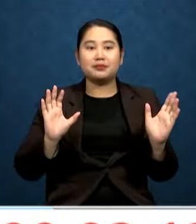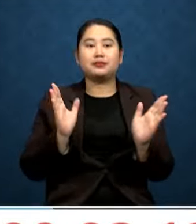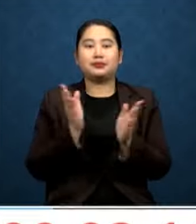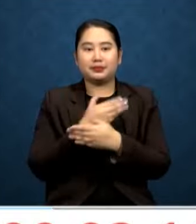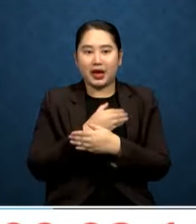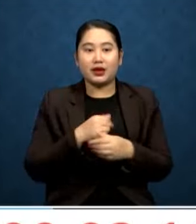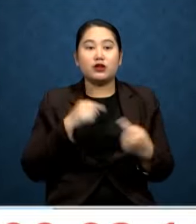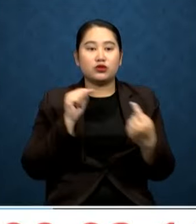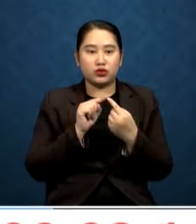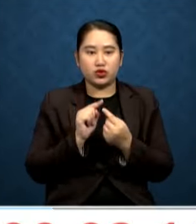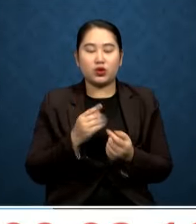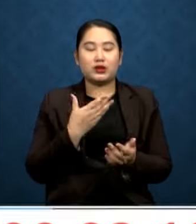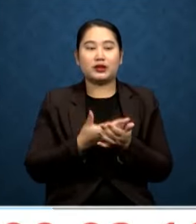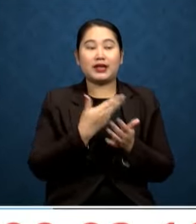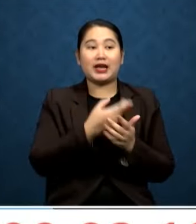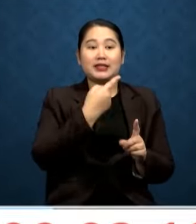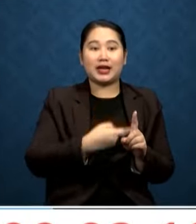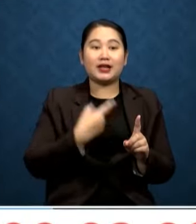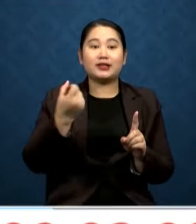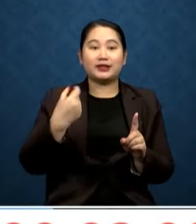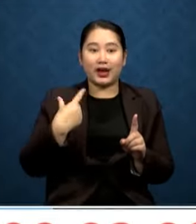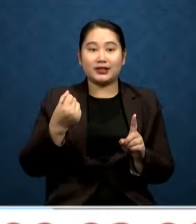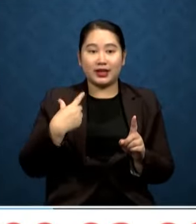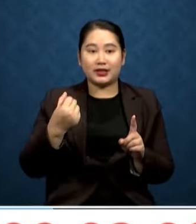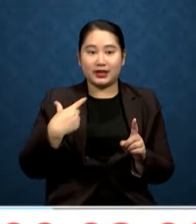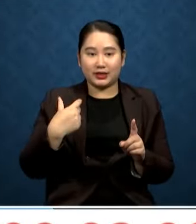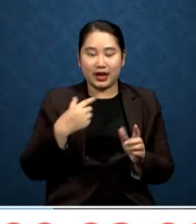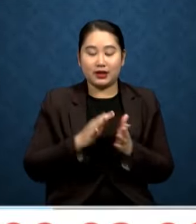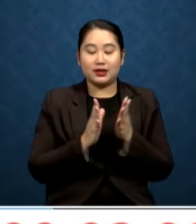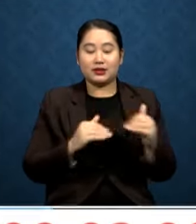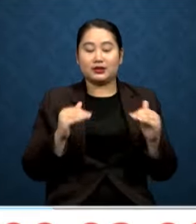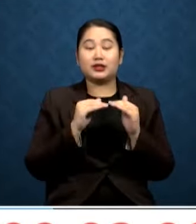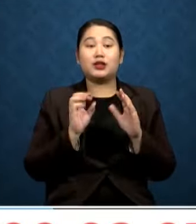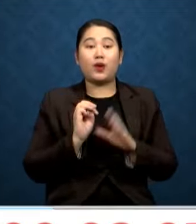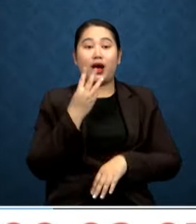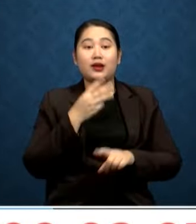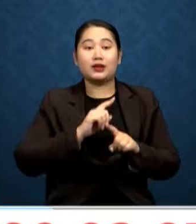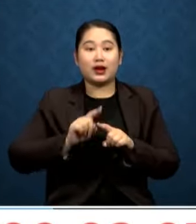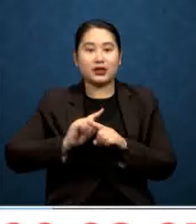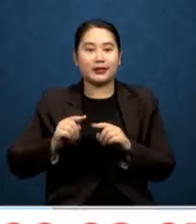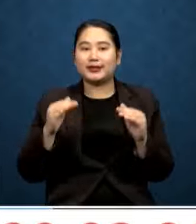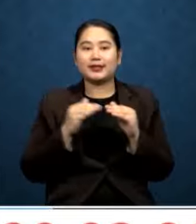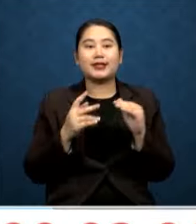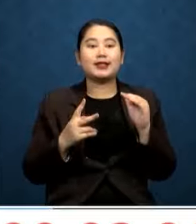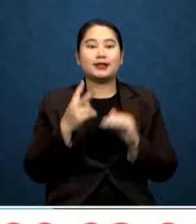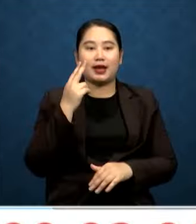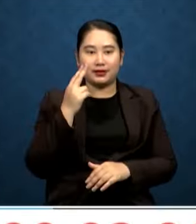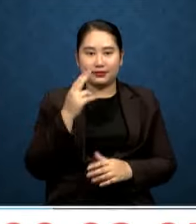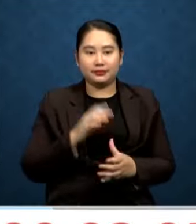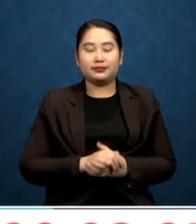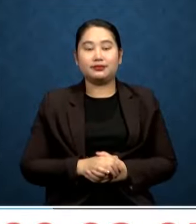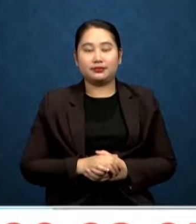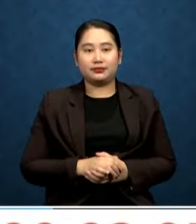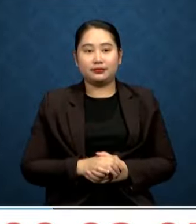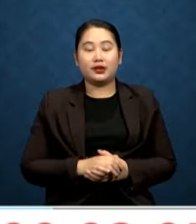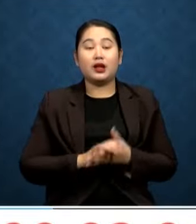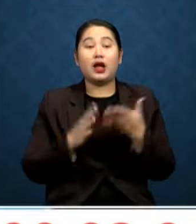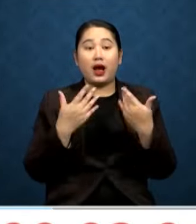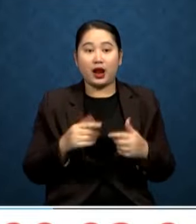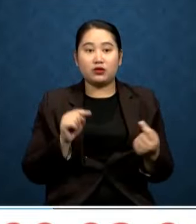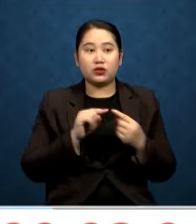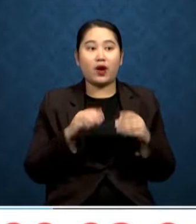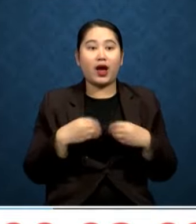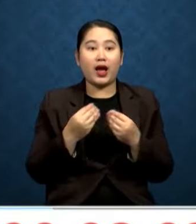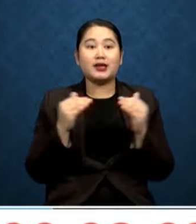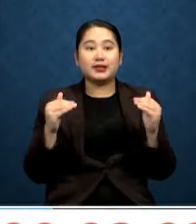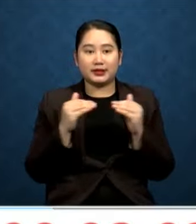บเหน็บรายเดือนและสิทธิ์สวัสดิการที่เคยได้รับก็จะถูกตัดสิทธิ์ไปทันทีโดยให้ไปใช้